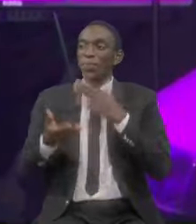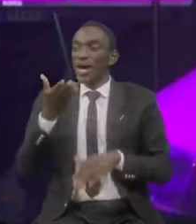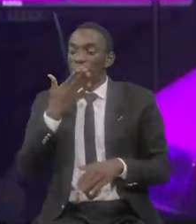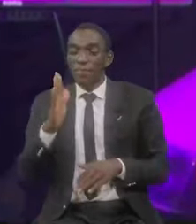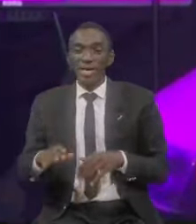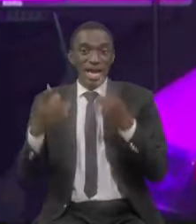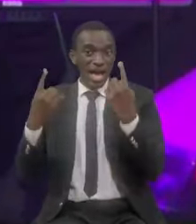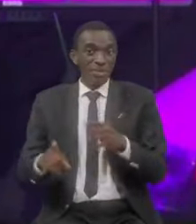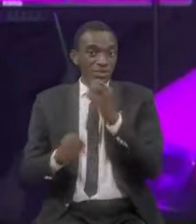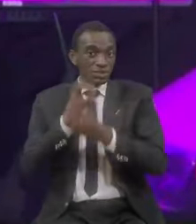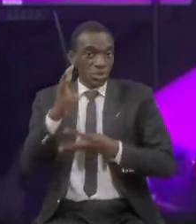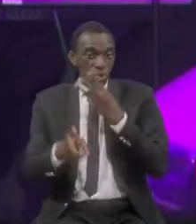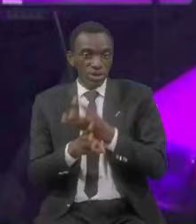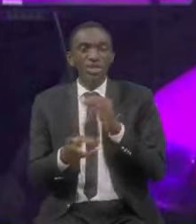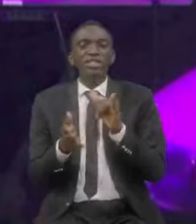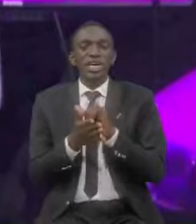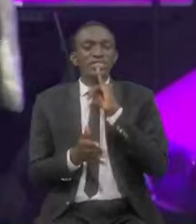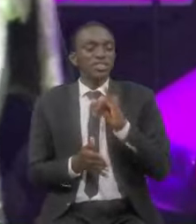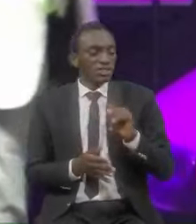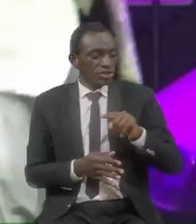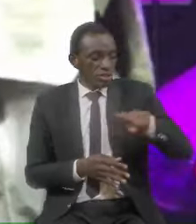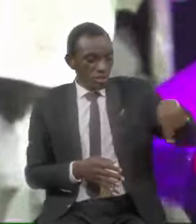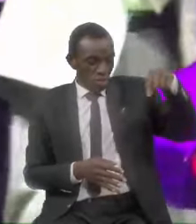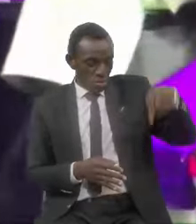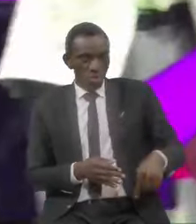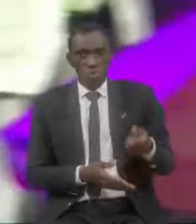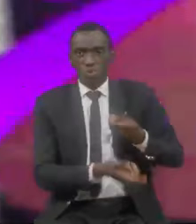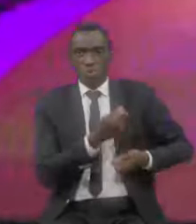Le mal dans le monde, c'est le puits.